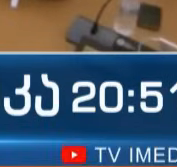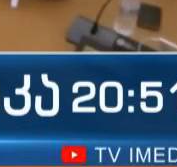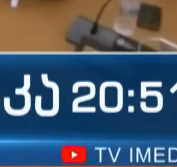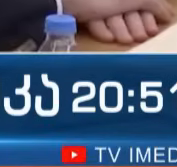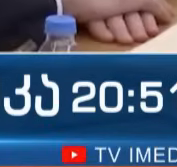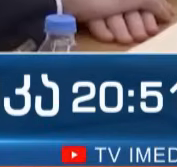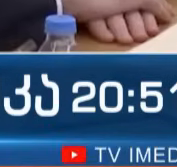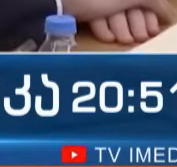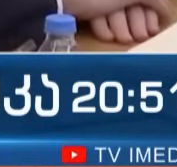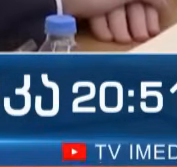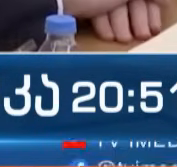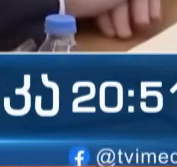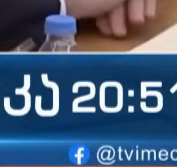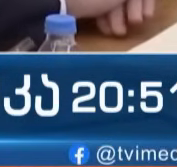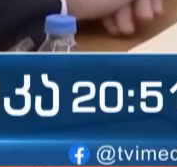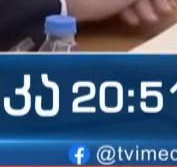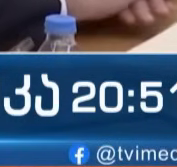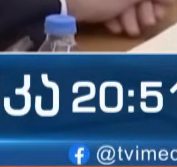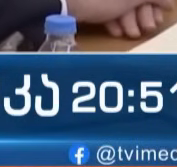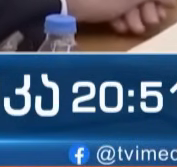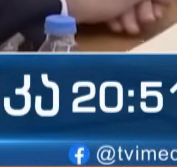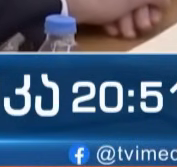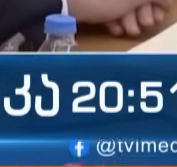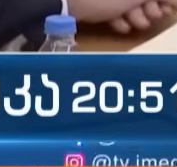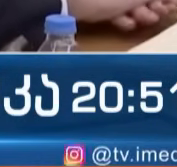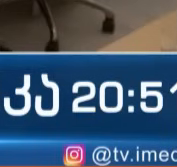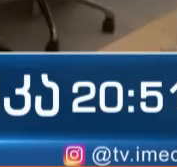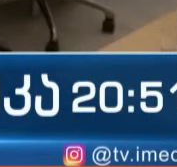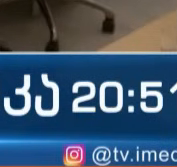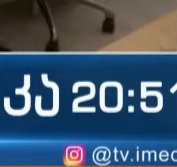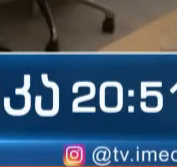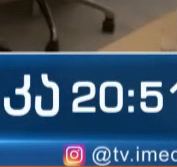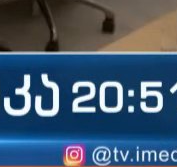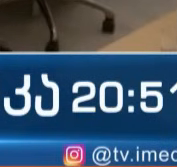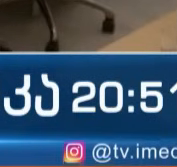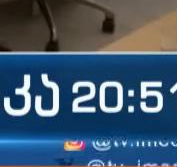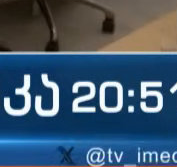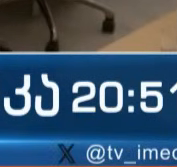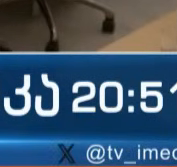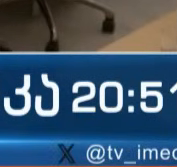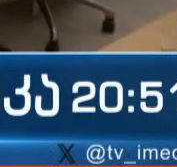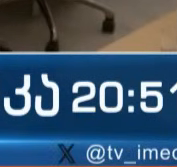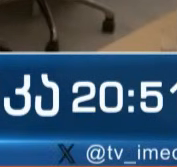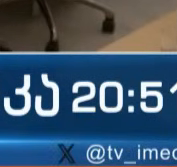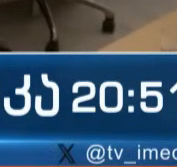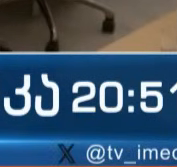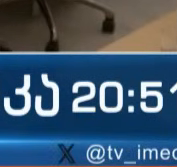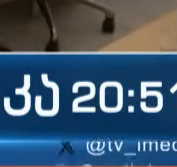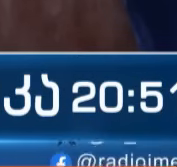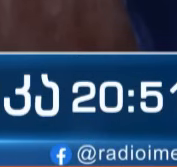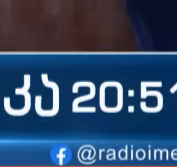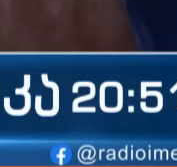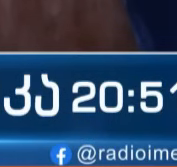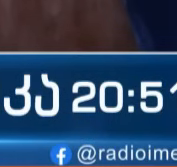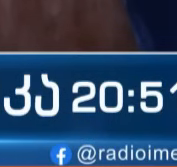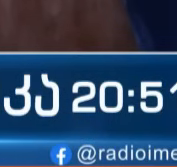მეუღია. ოპოზიციონერი დეპუტატი მართველ გუნდს რეკომენდაციის შესრულებისკენ მოუწოდებს, თავად კი ბოიკოტის რეჟიმში რჩება. ნაცვლიშვილს